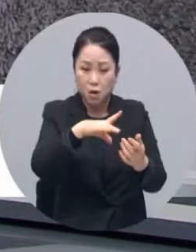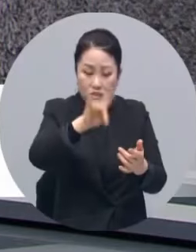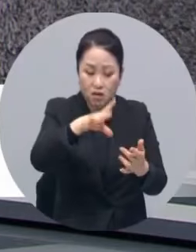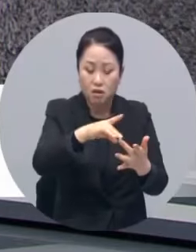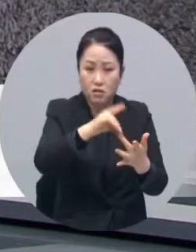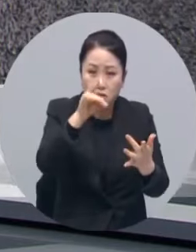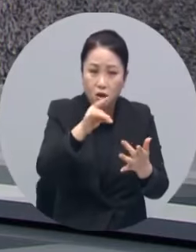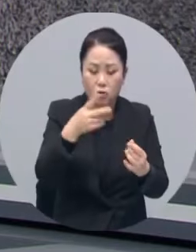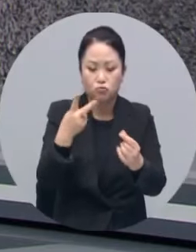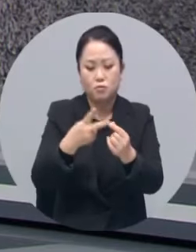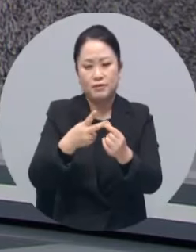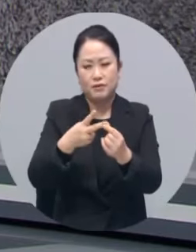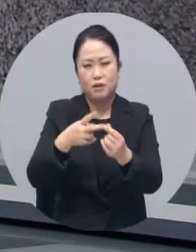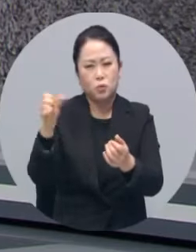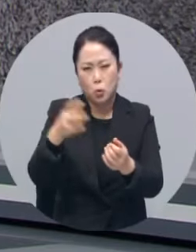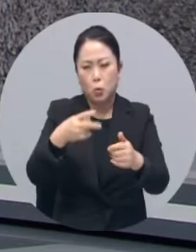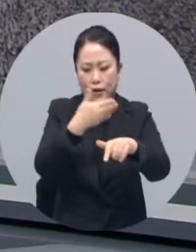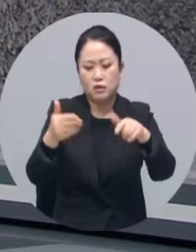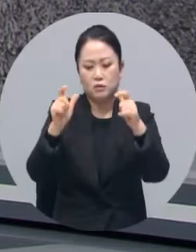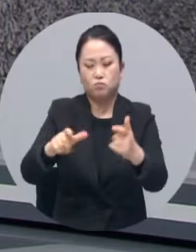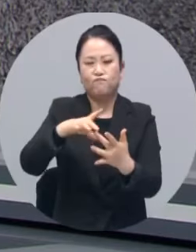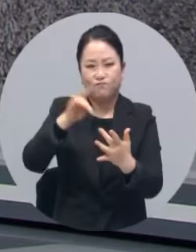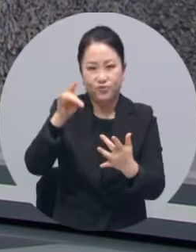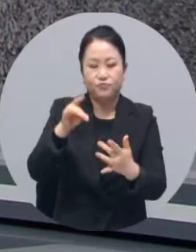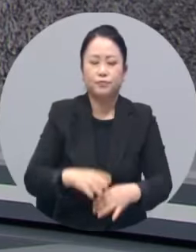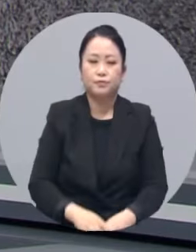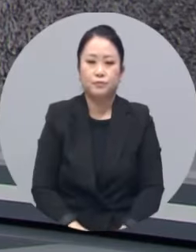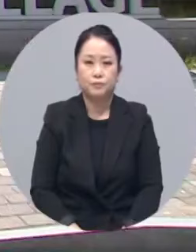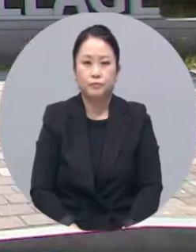번째입니다. 관련 소식 유태경 기자가 보도합니다.